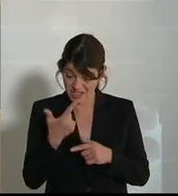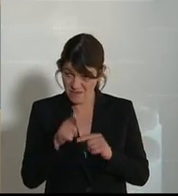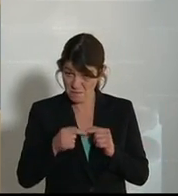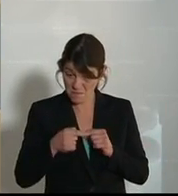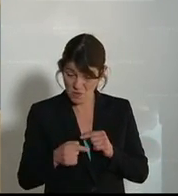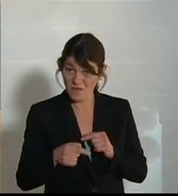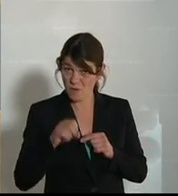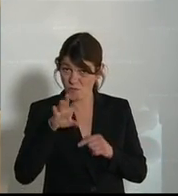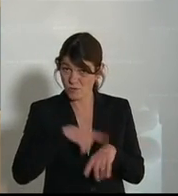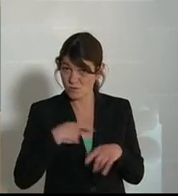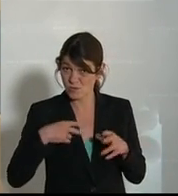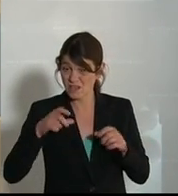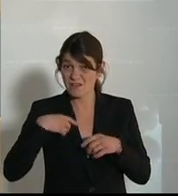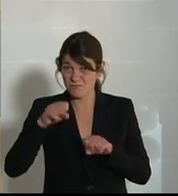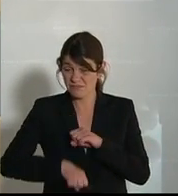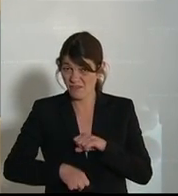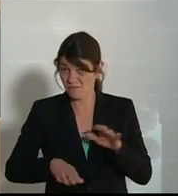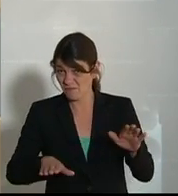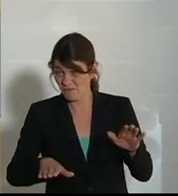Vogel von der SPÖ und der Schlusswort zum